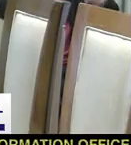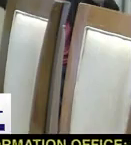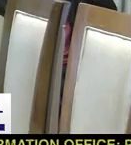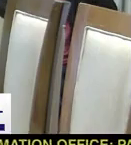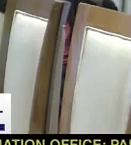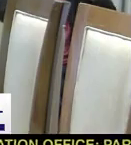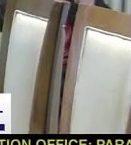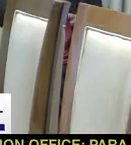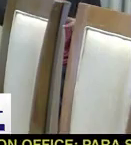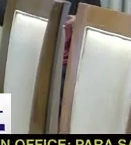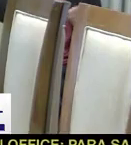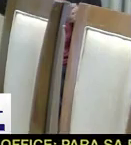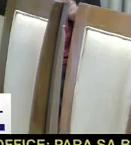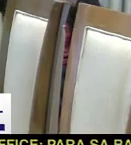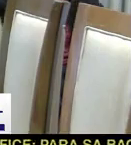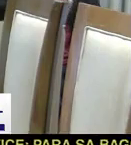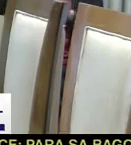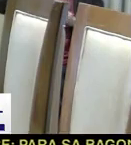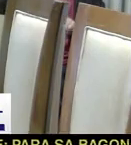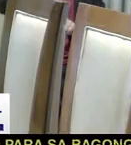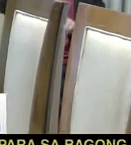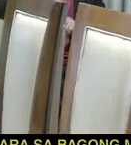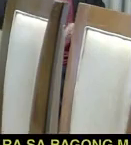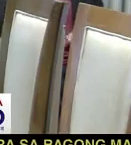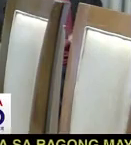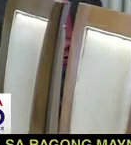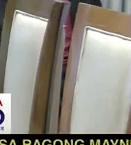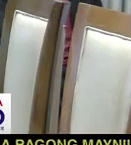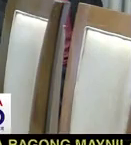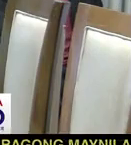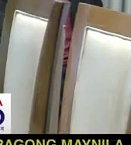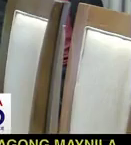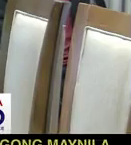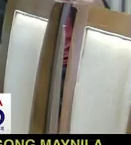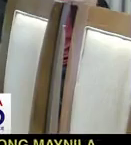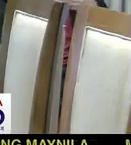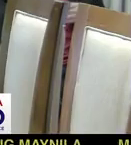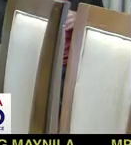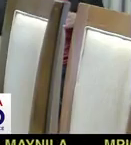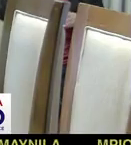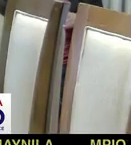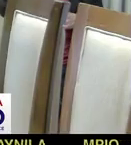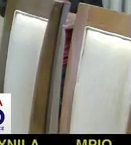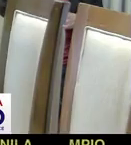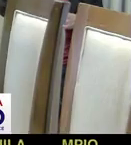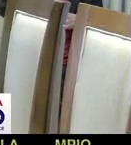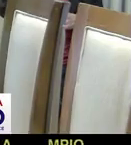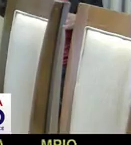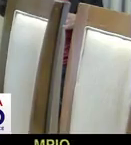yun? 7 months ago. Sabi nila, ay, meron palang Andres Bonifacio ron.